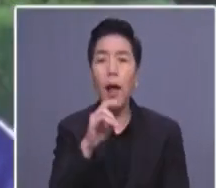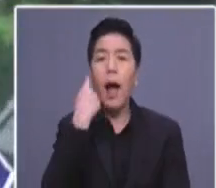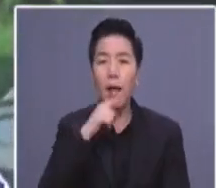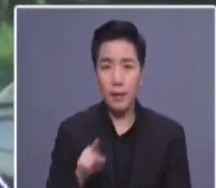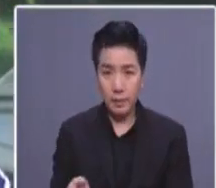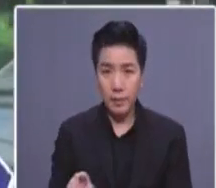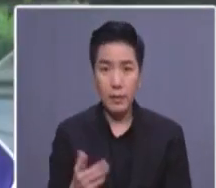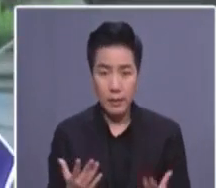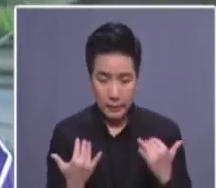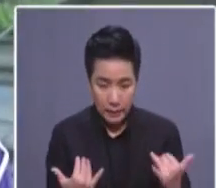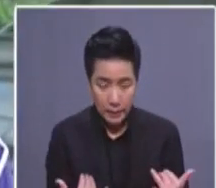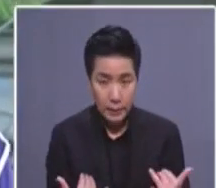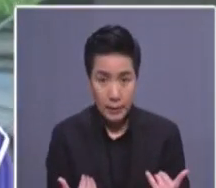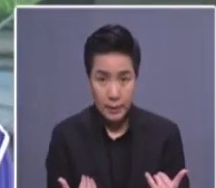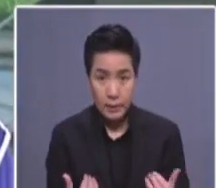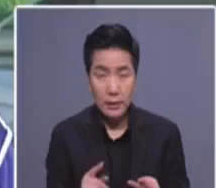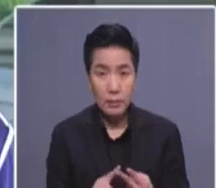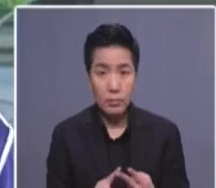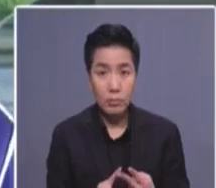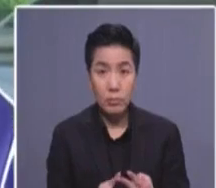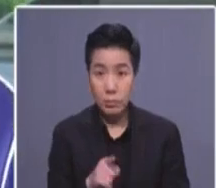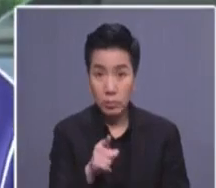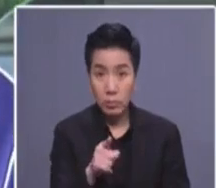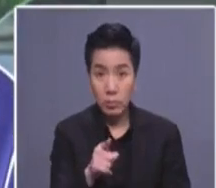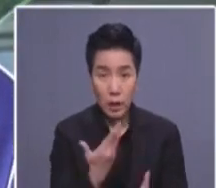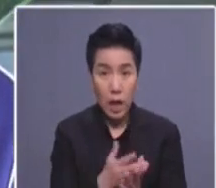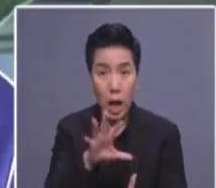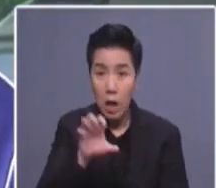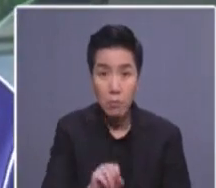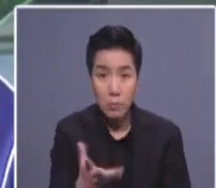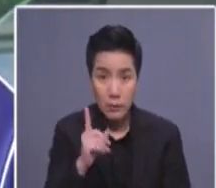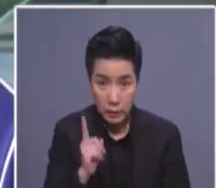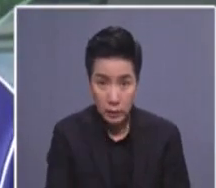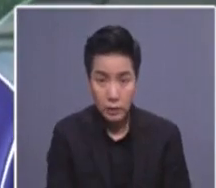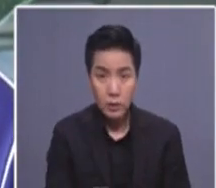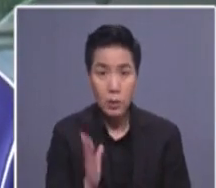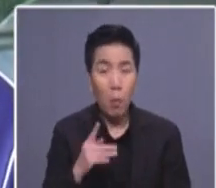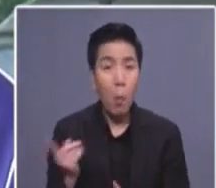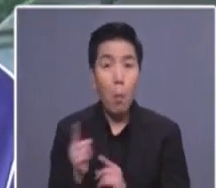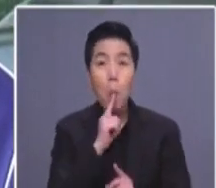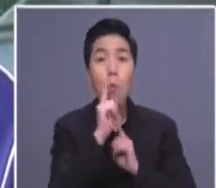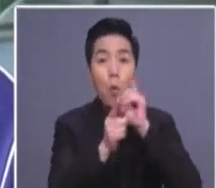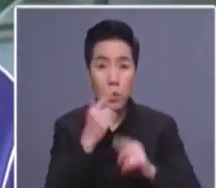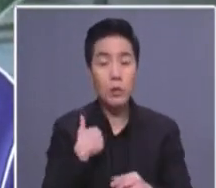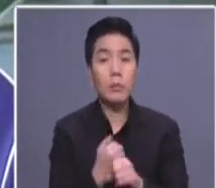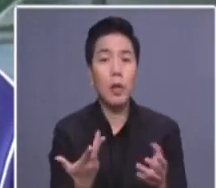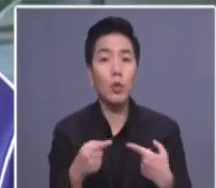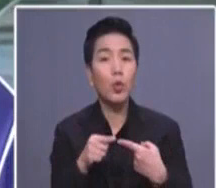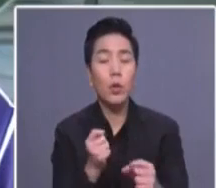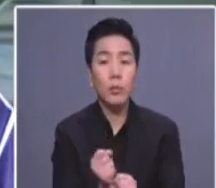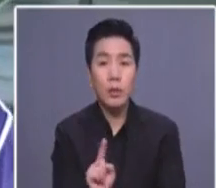ทีนี้เราไม่ได้เอาจริงเนี่ย ครับผม มันพิพากษาเราเดียวเราจะทำยังไงต่